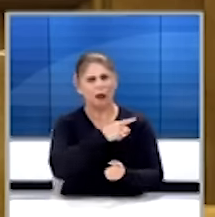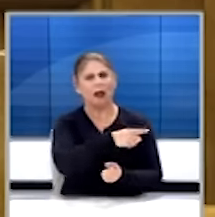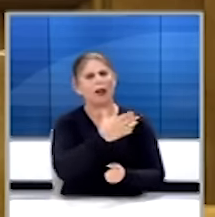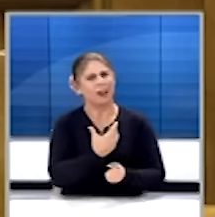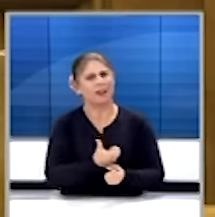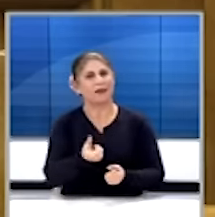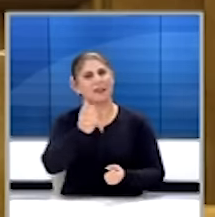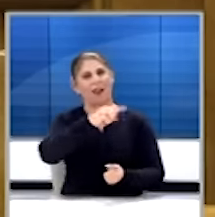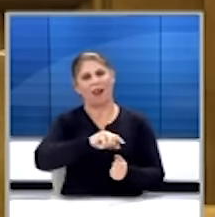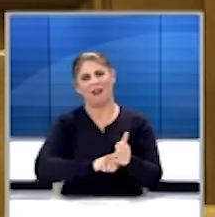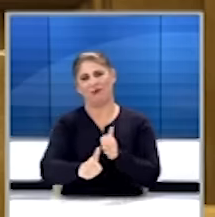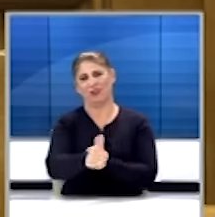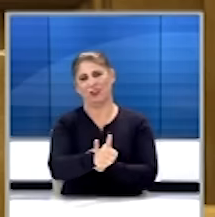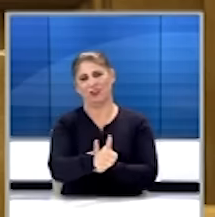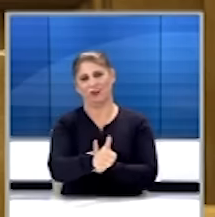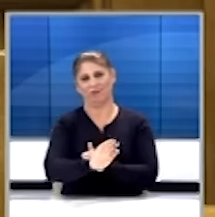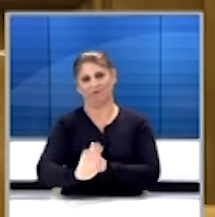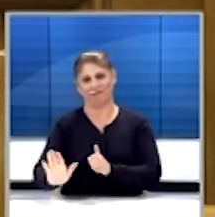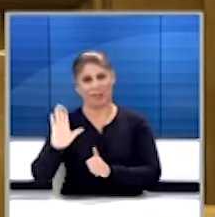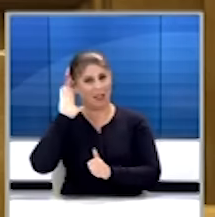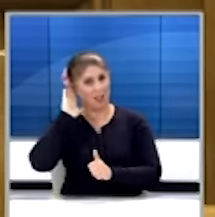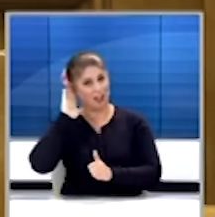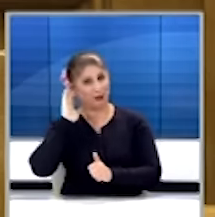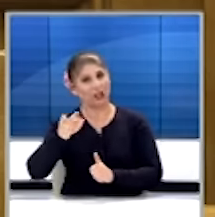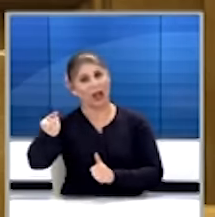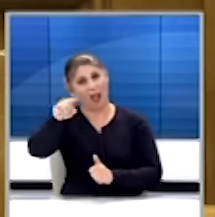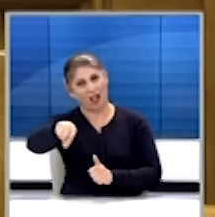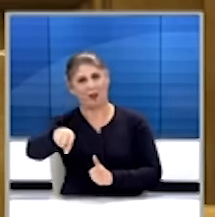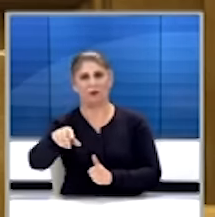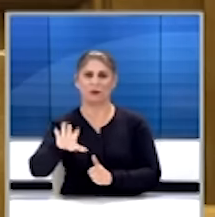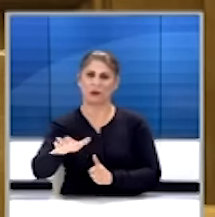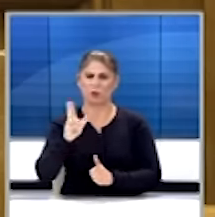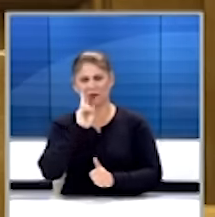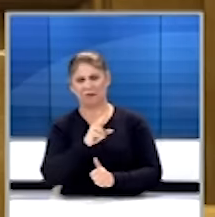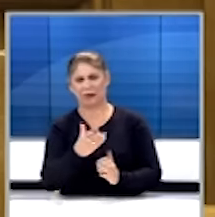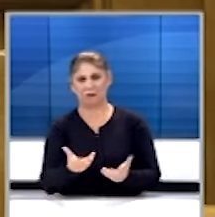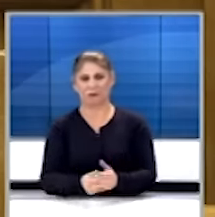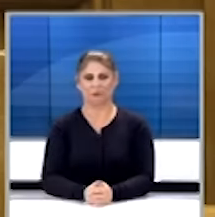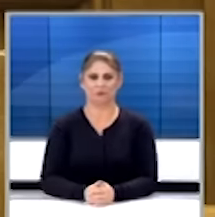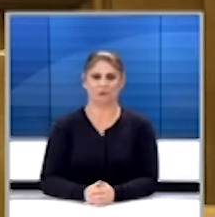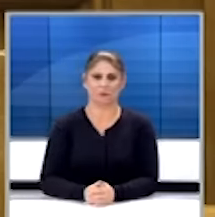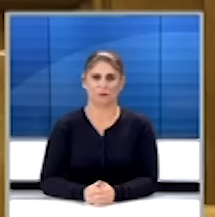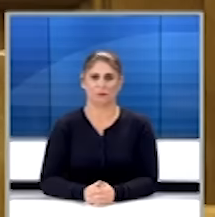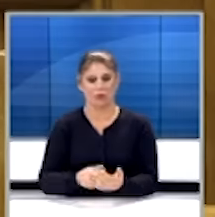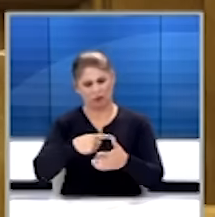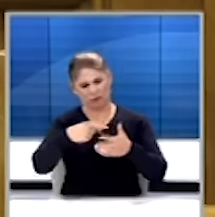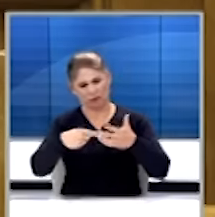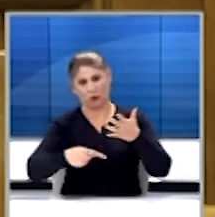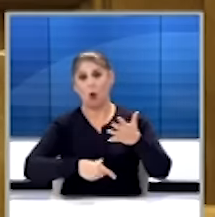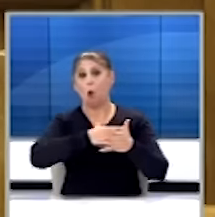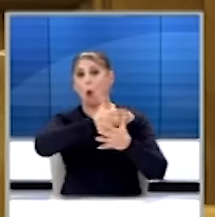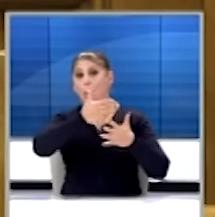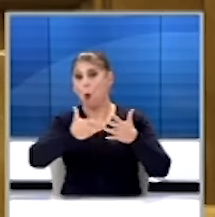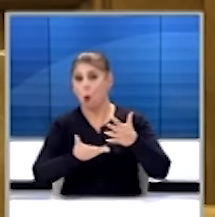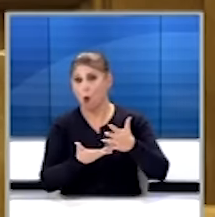έχετε άλλες προτεραιότητες και ακούτε άλλους από ό,τι φαίνεται. Θέσαμε αυτά τα ζητήματα και ψηλά